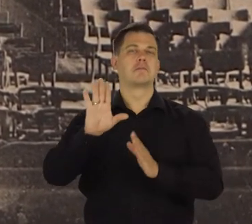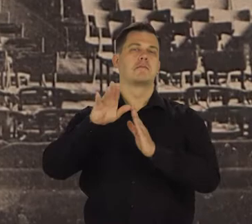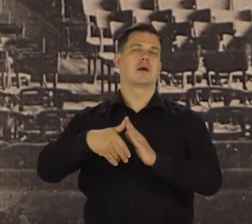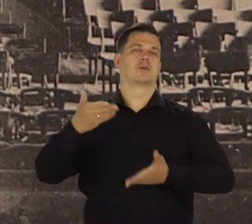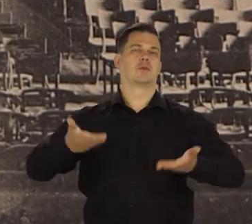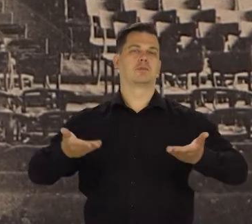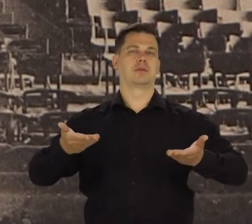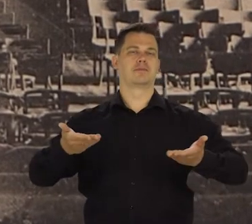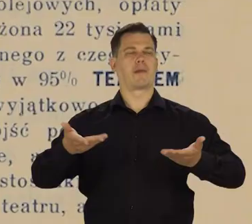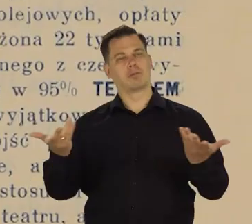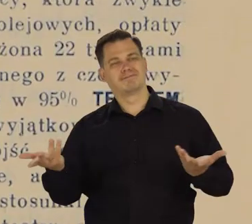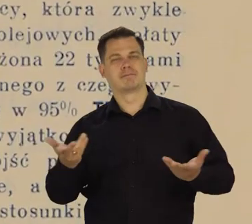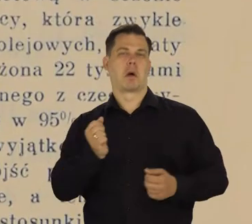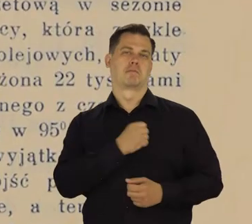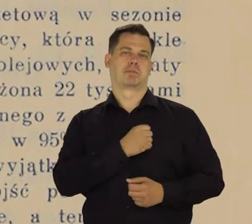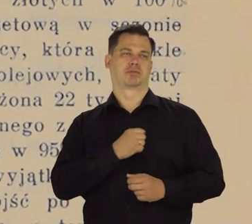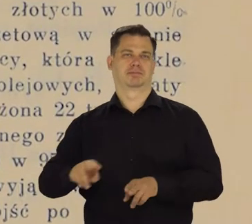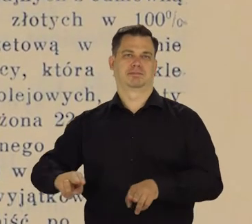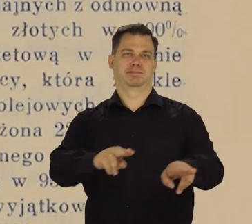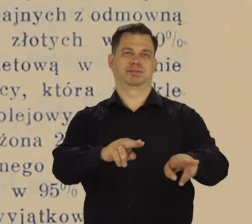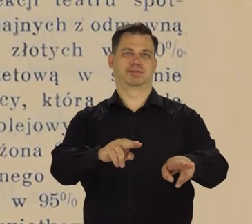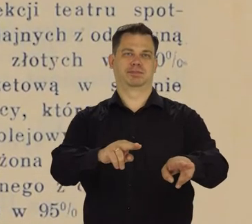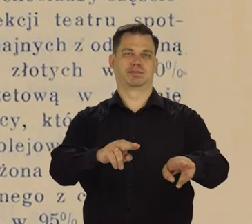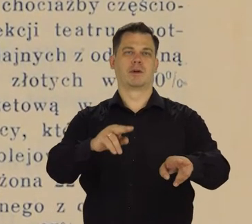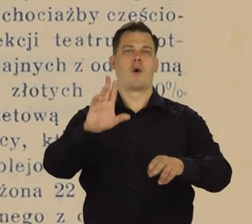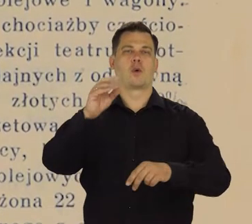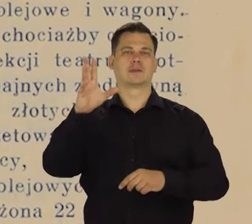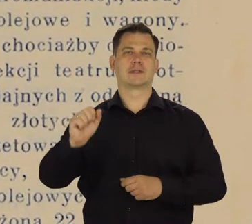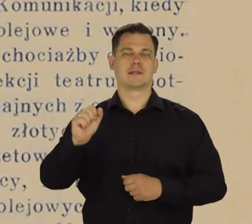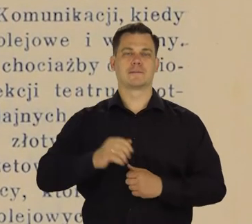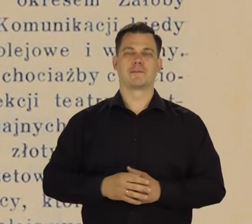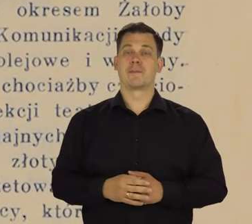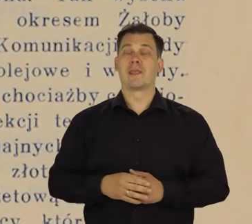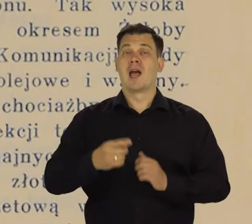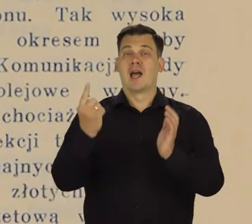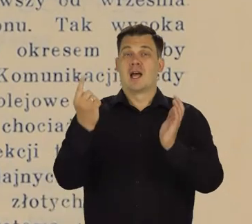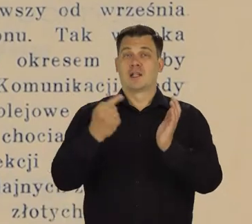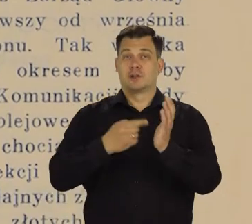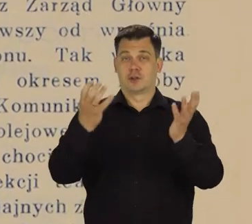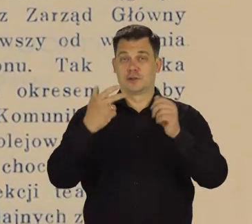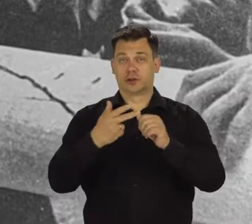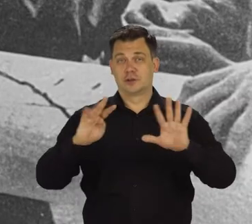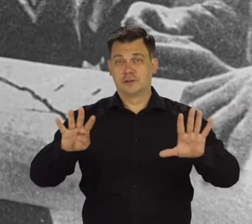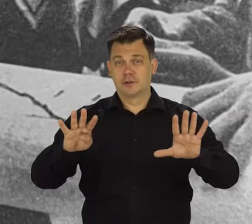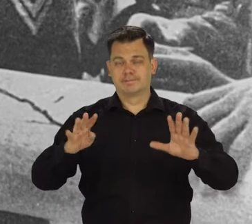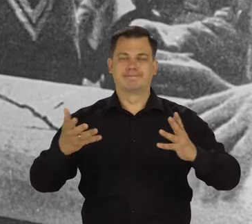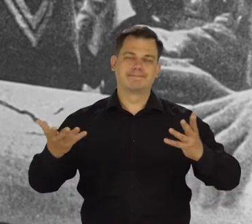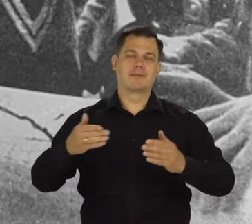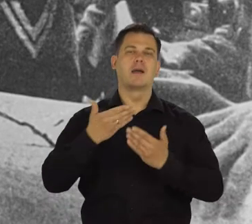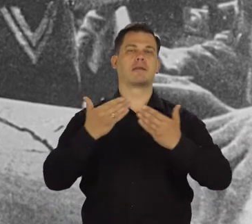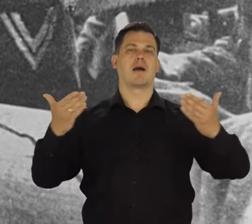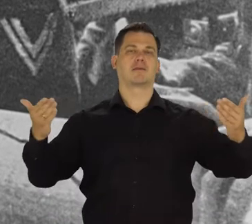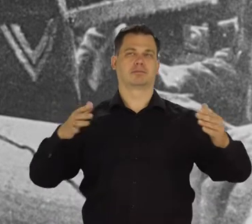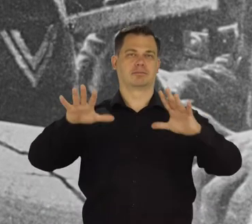1933 roku miasto użycza gmachu Teatrowi Wołyńskiemu z Łódzka. W 1939